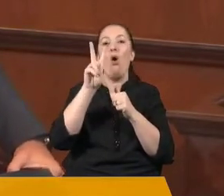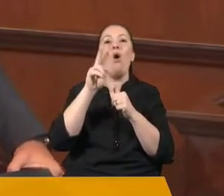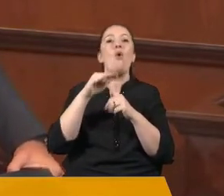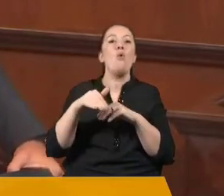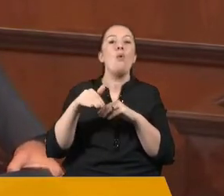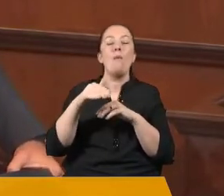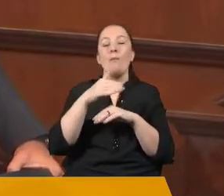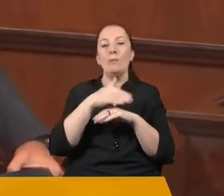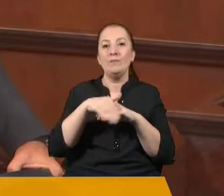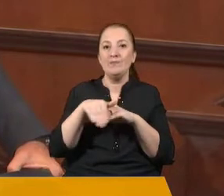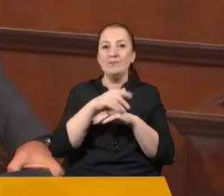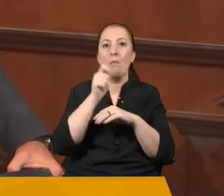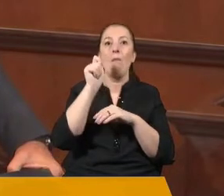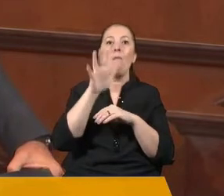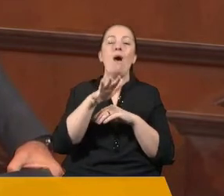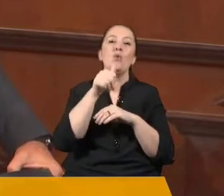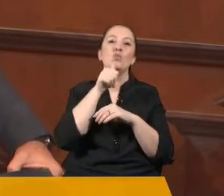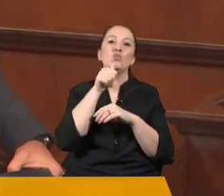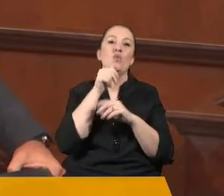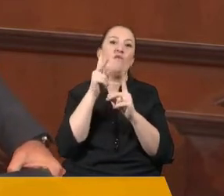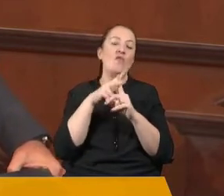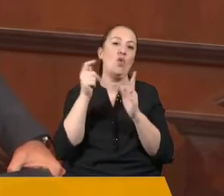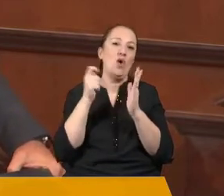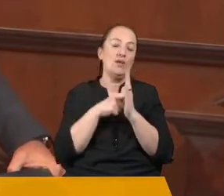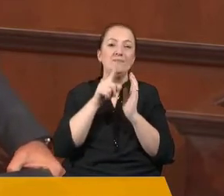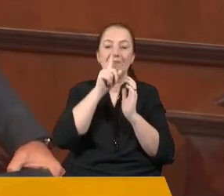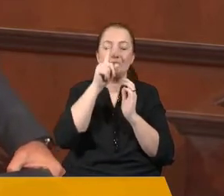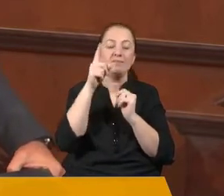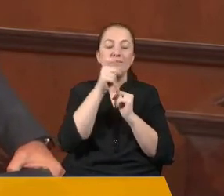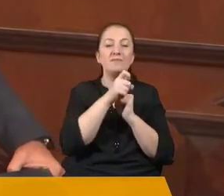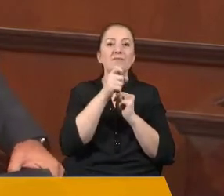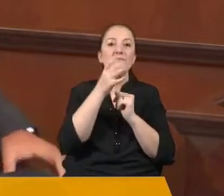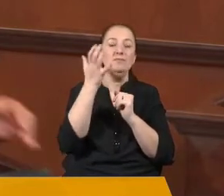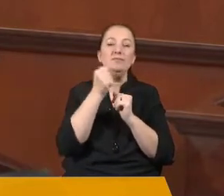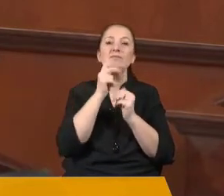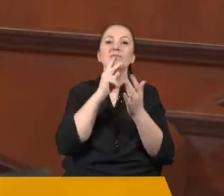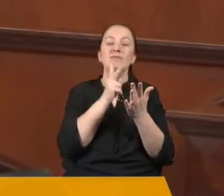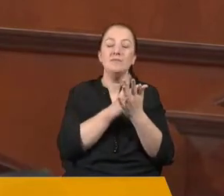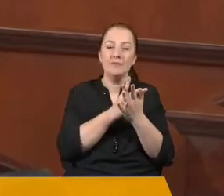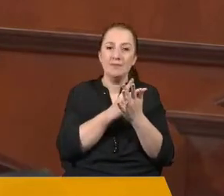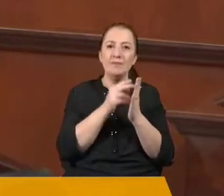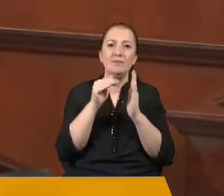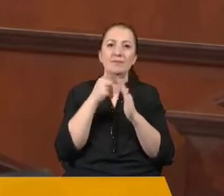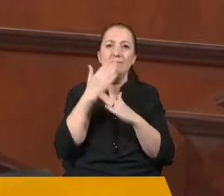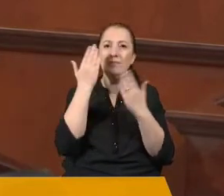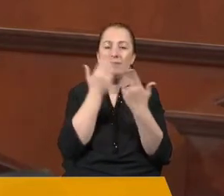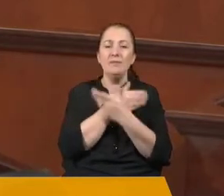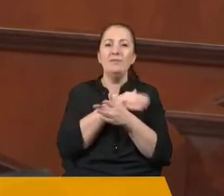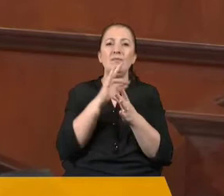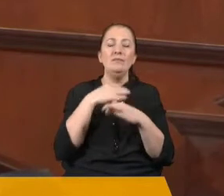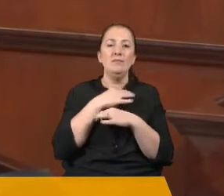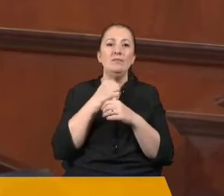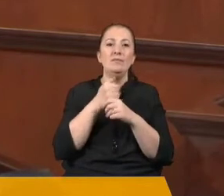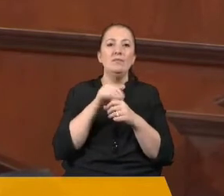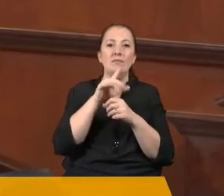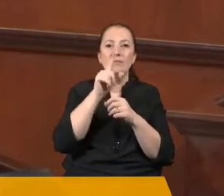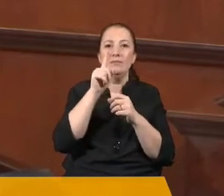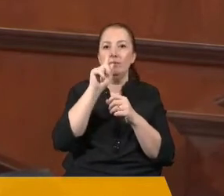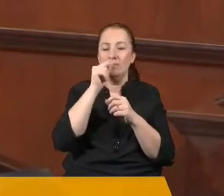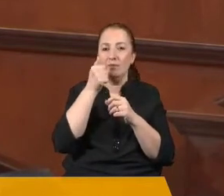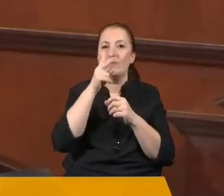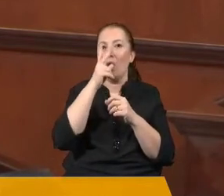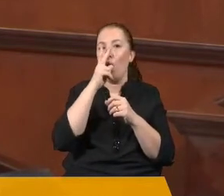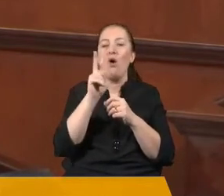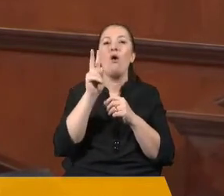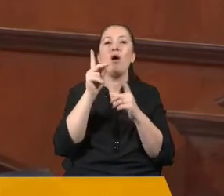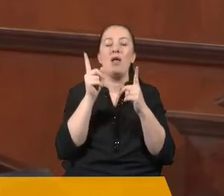köyler pahalı su kullandı. Nisan ayında aldığımız karar neticesinde, yanılmıyorsam Sayın Genel Müdürüm, artık köy tarifeleri uygulanıyor